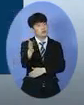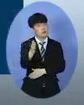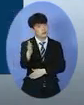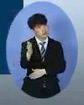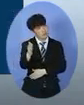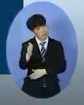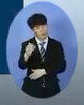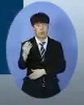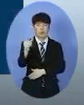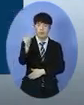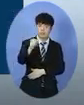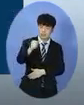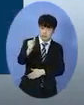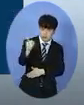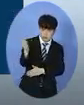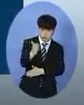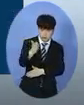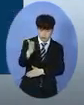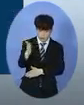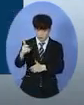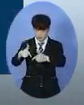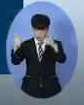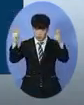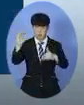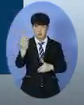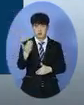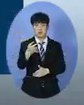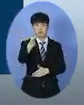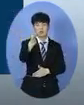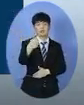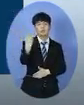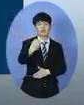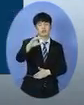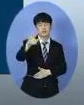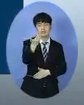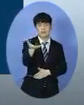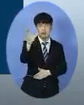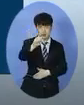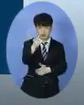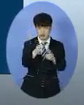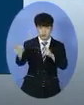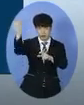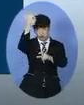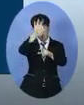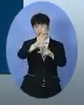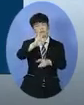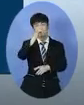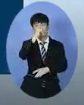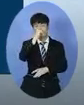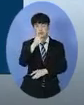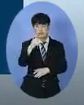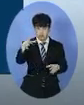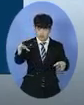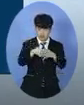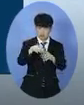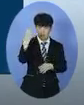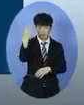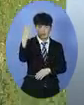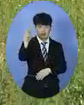증가된 5,457제곱미터로 확대되고 사업비도 190억 원이 증액된 370억 원이